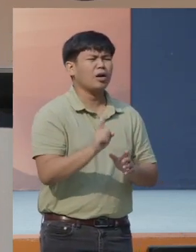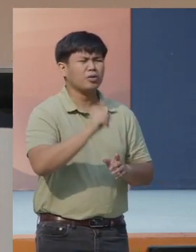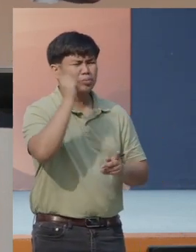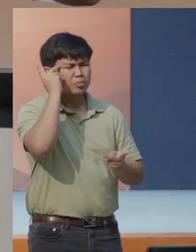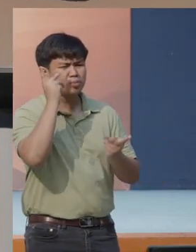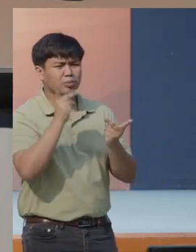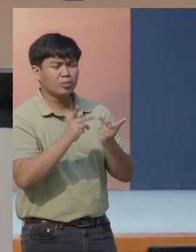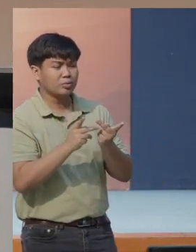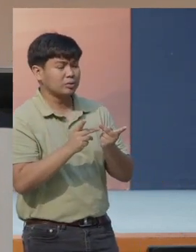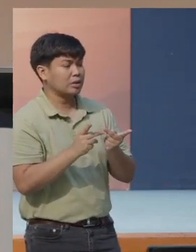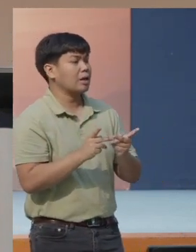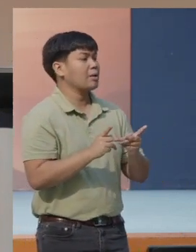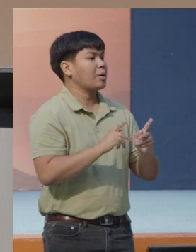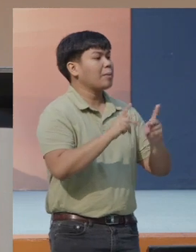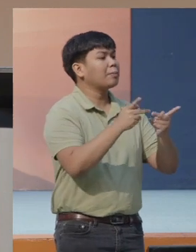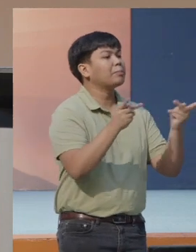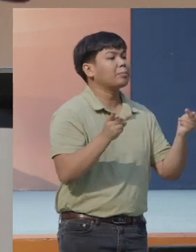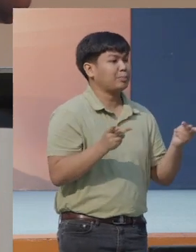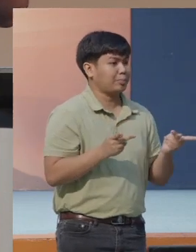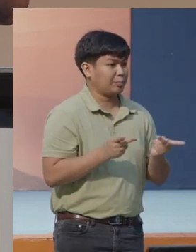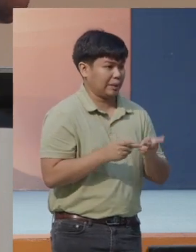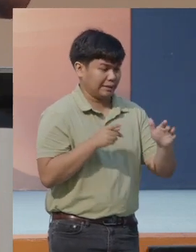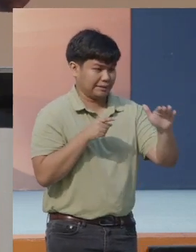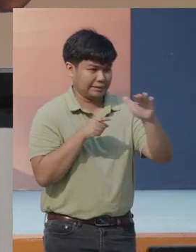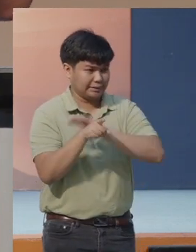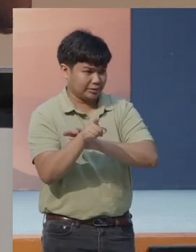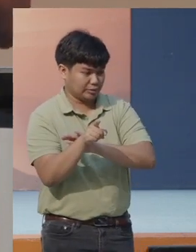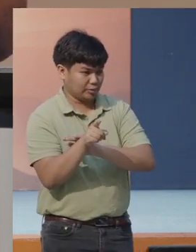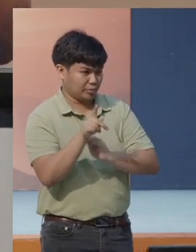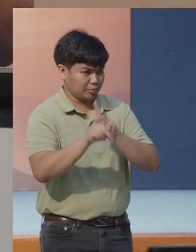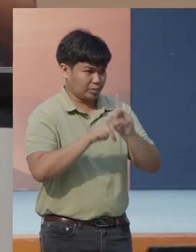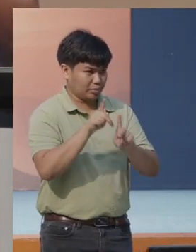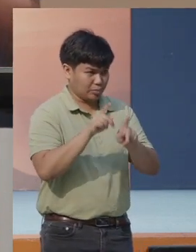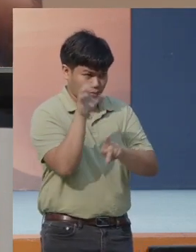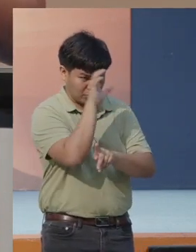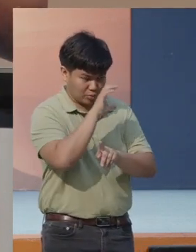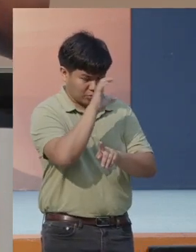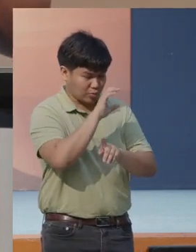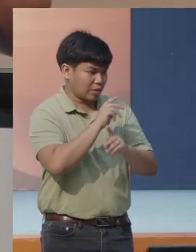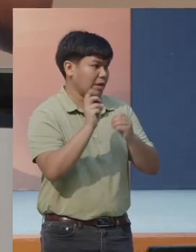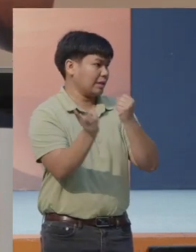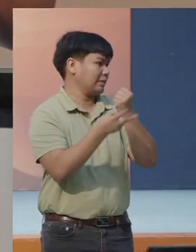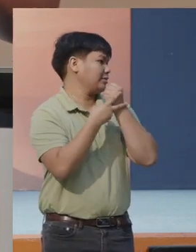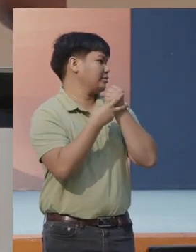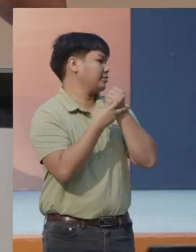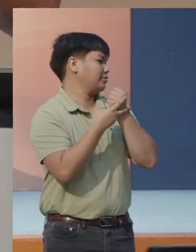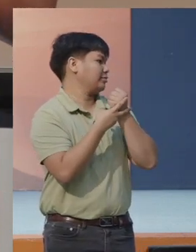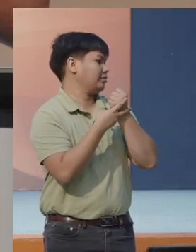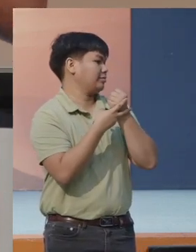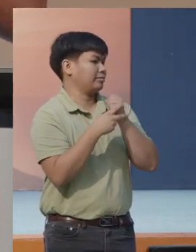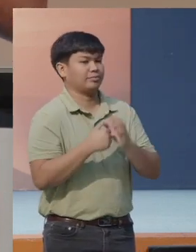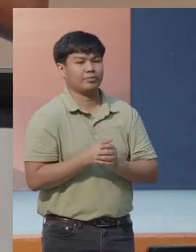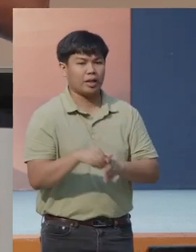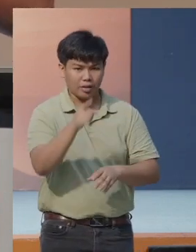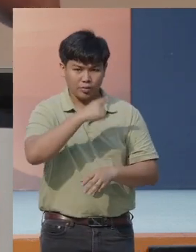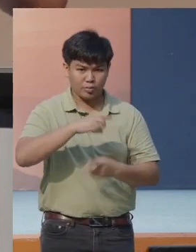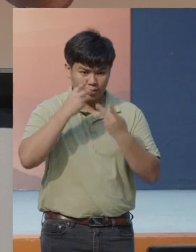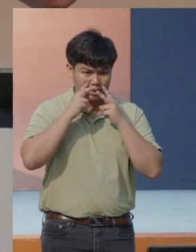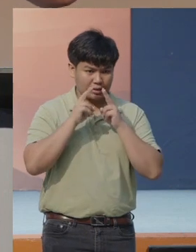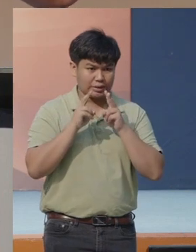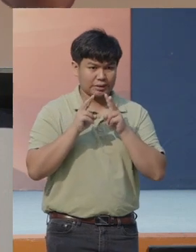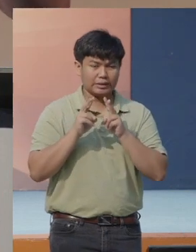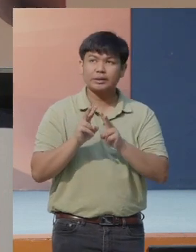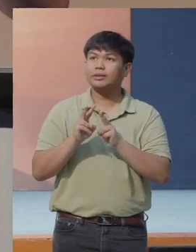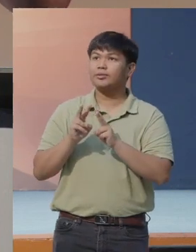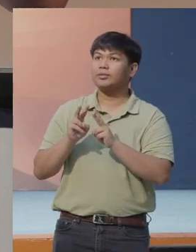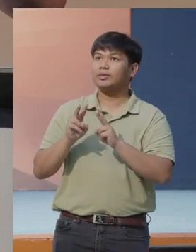maging safe refuge sa mga refugees na naghahanap ng tulong, no. Kita natin ito